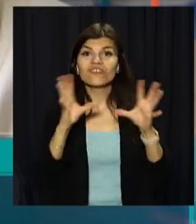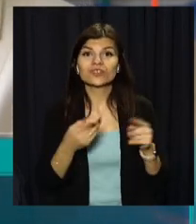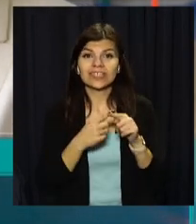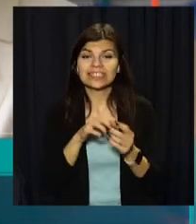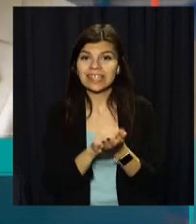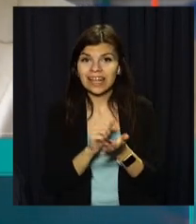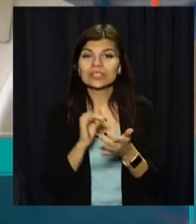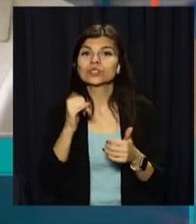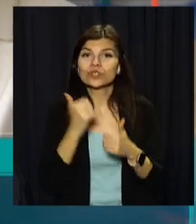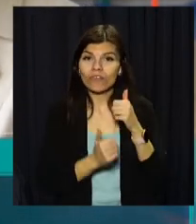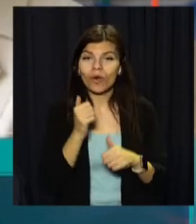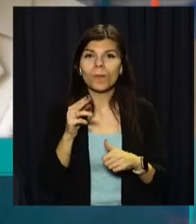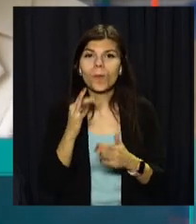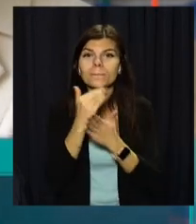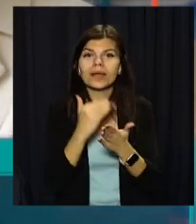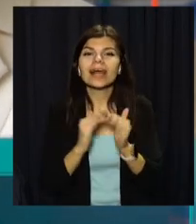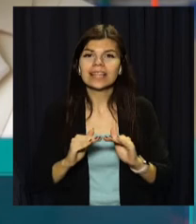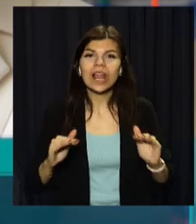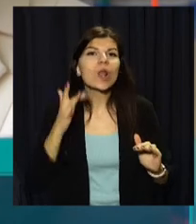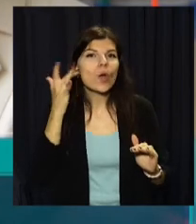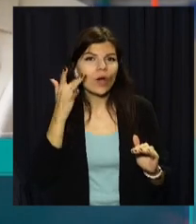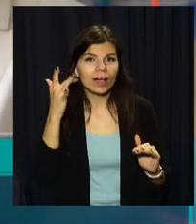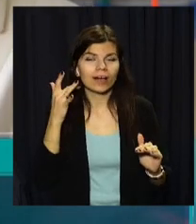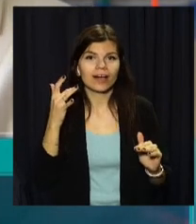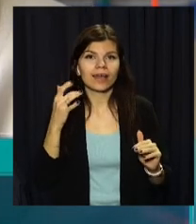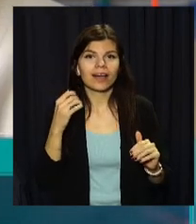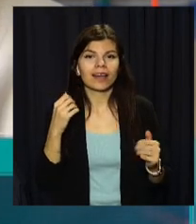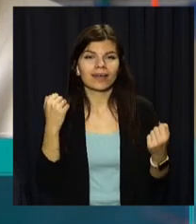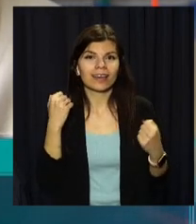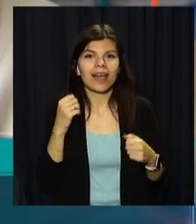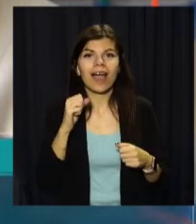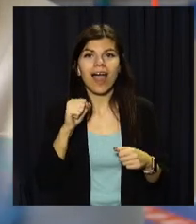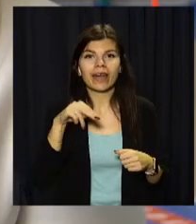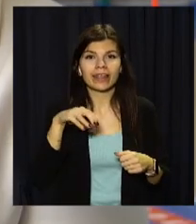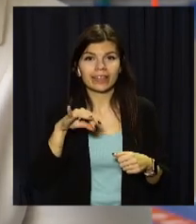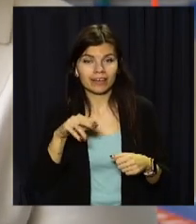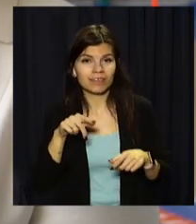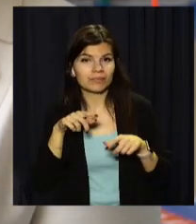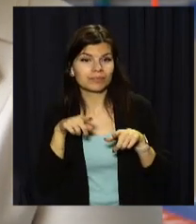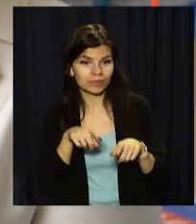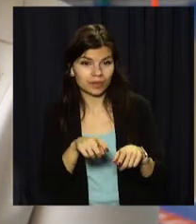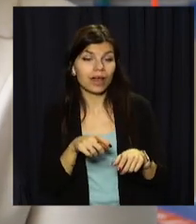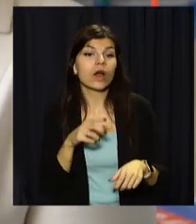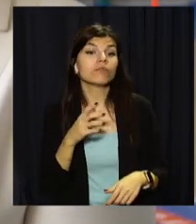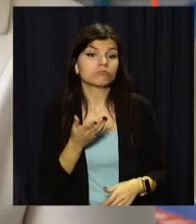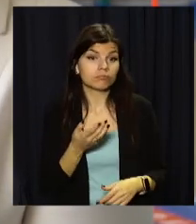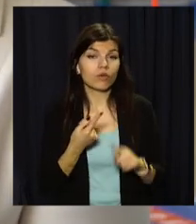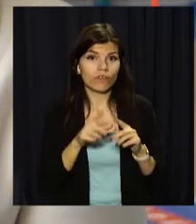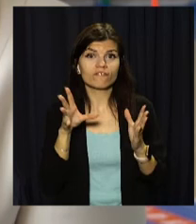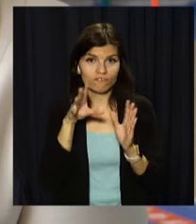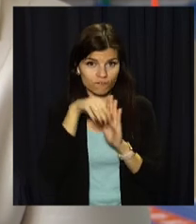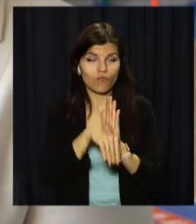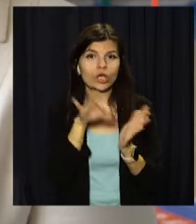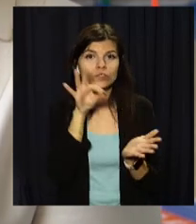занятия и соревнования по программе «Детская легкая атлетика» проходят в командном зачете. Тем не менее,